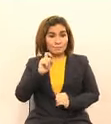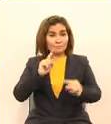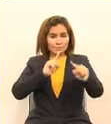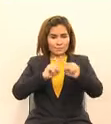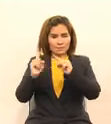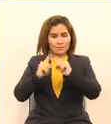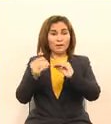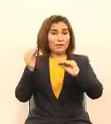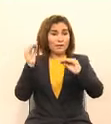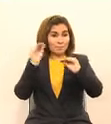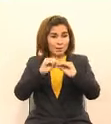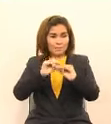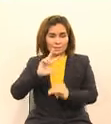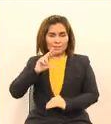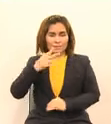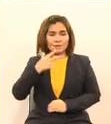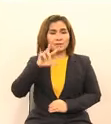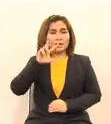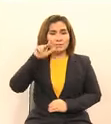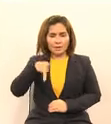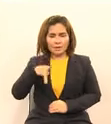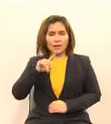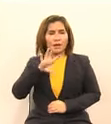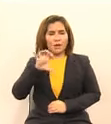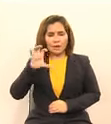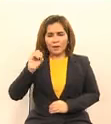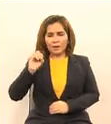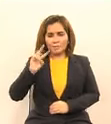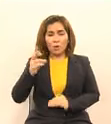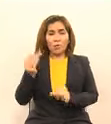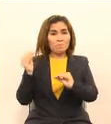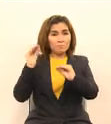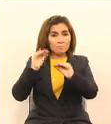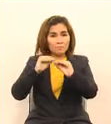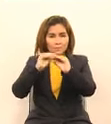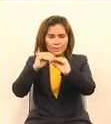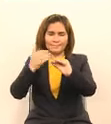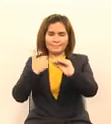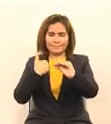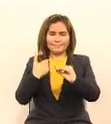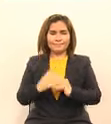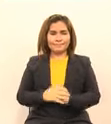นะครับ 33,552 รายนะซึ่งเพิ่มขึ้นประมาณ